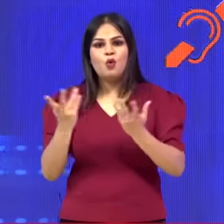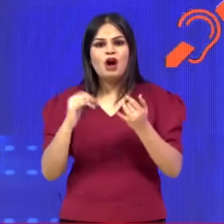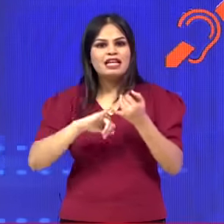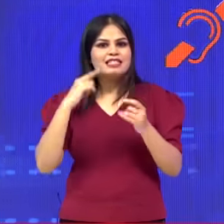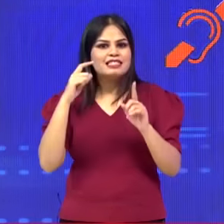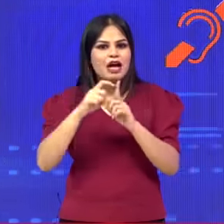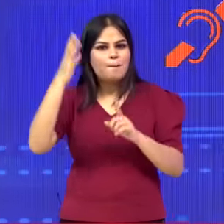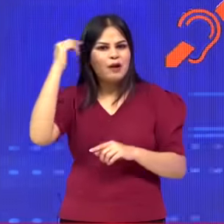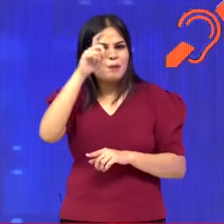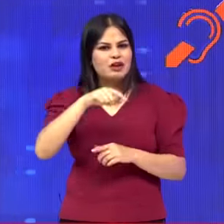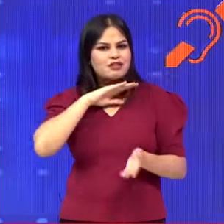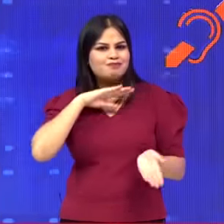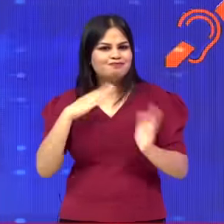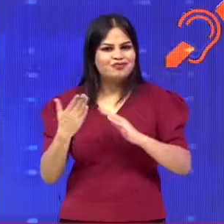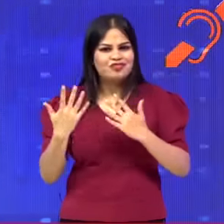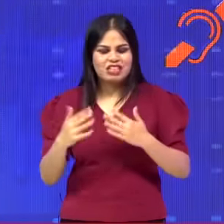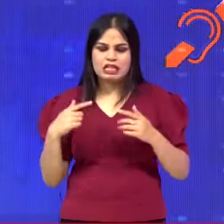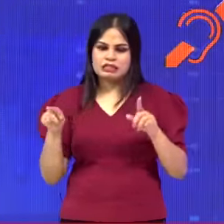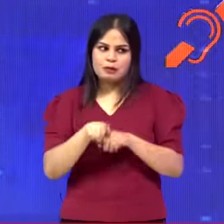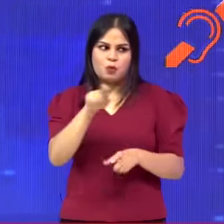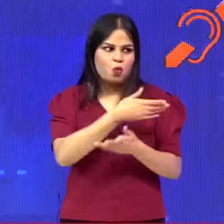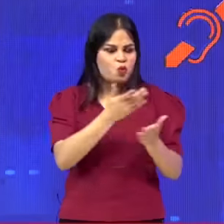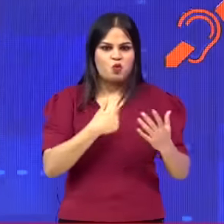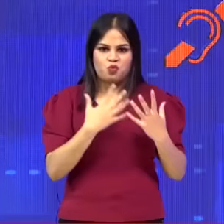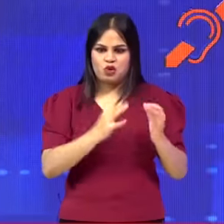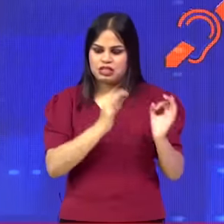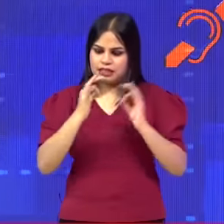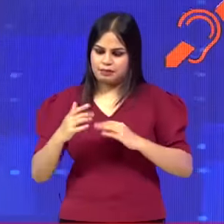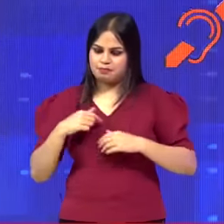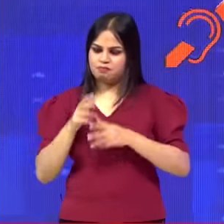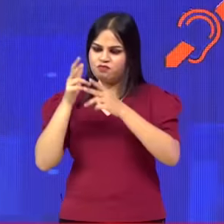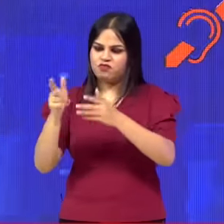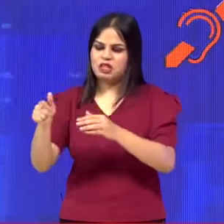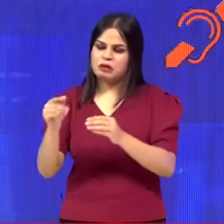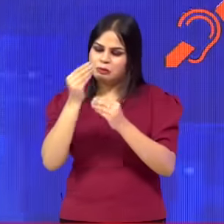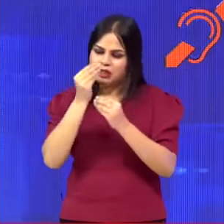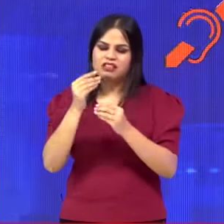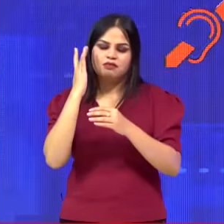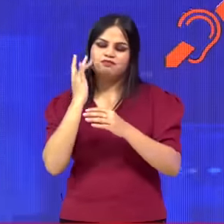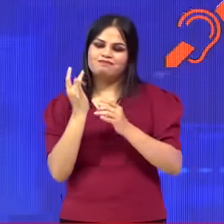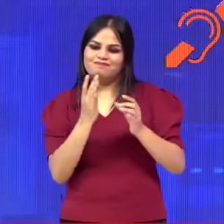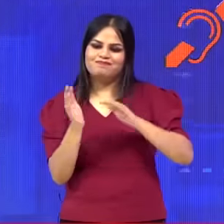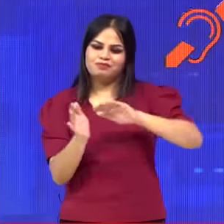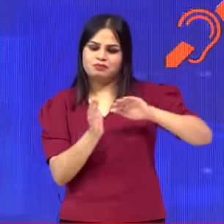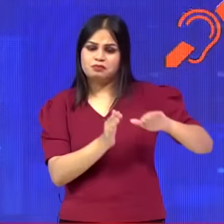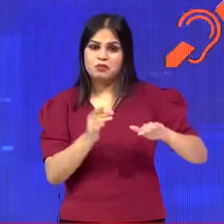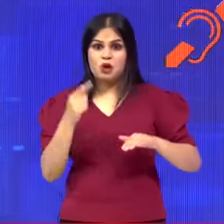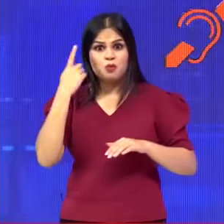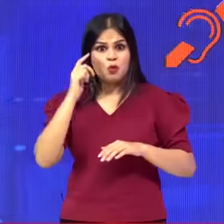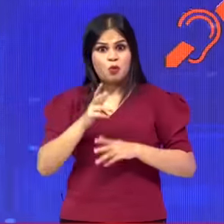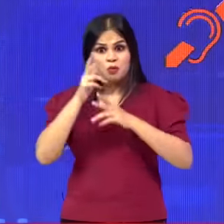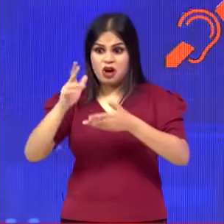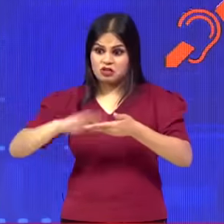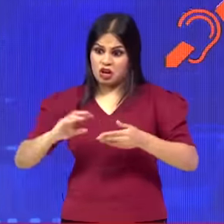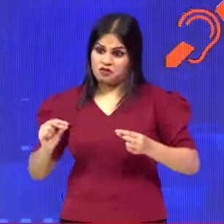श्योर दैट ही विल आल्सो वांट शहनाज टू मूव ऑन। मूव ऑन. ये नहीं कि उनकी शादी हो जाए, बच्चे हो